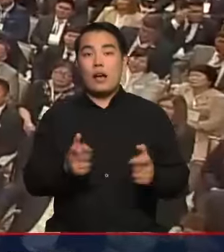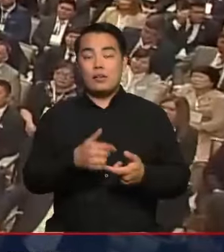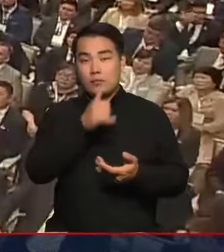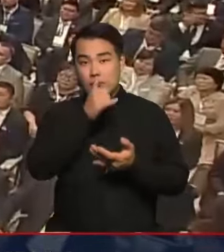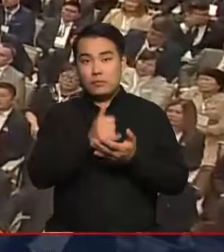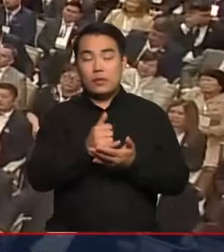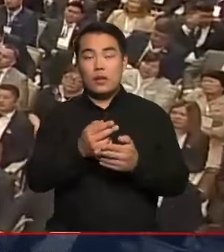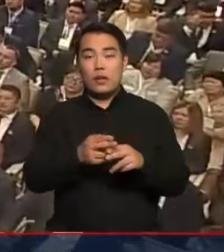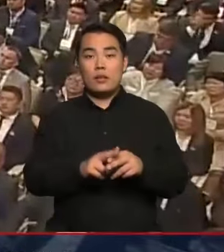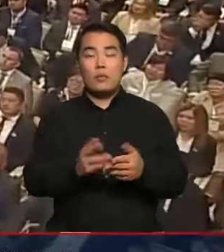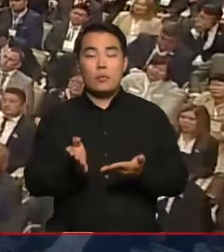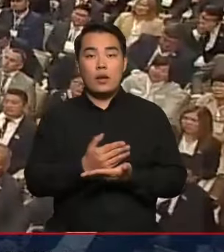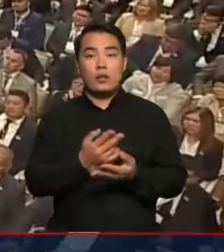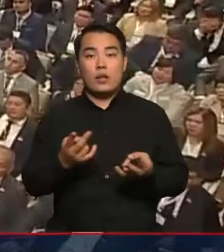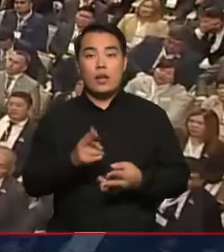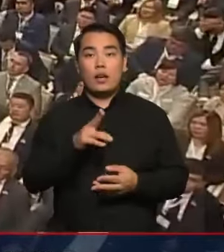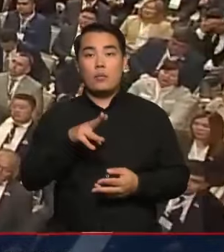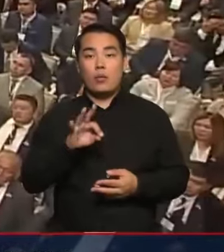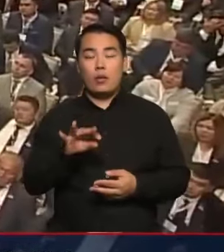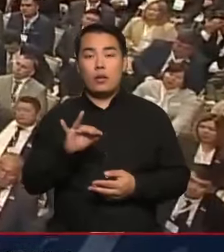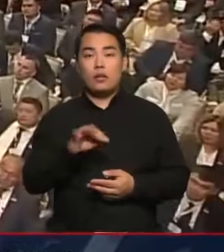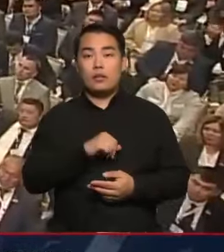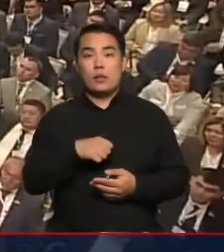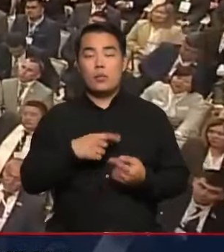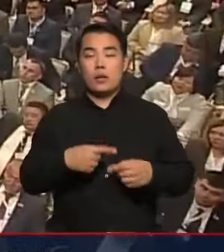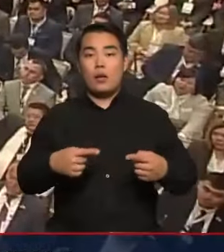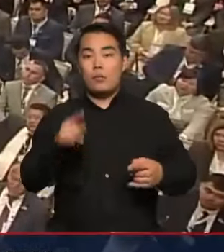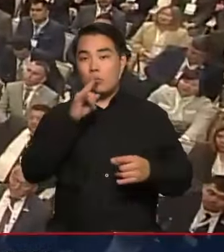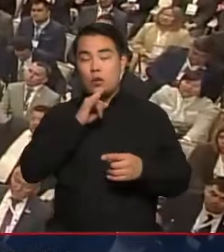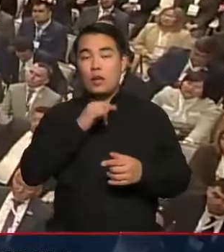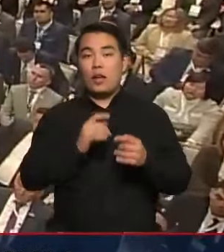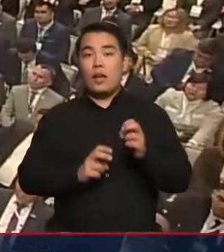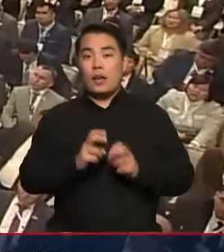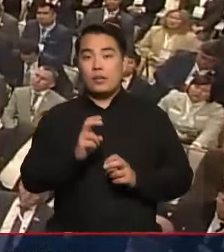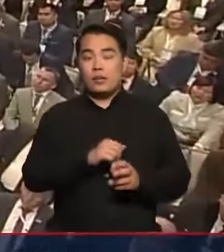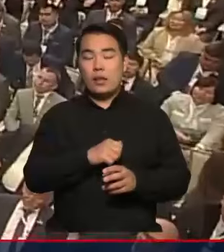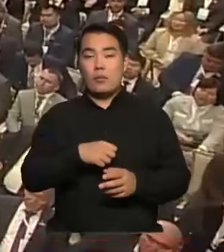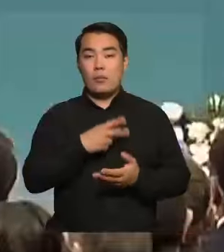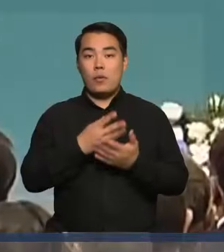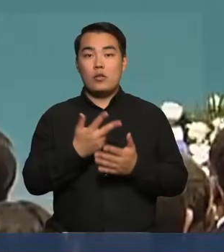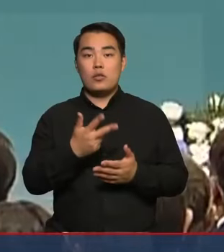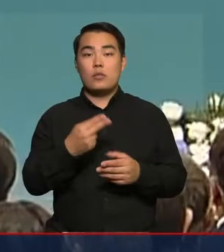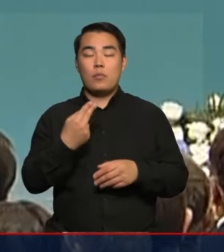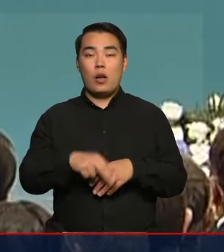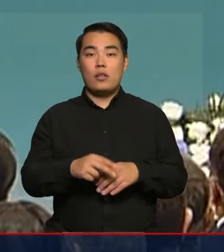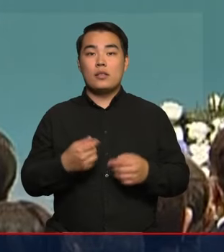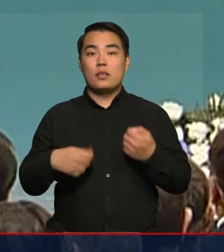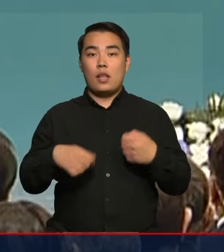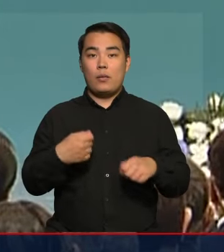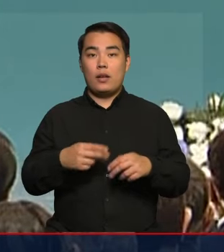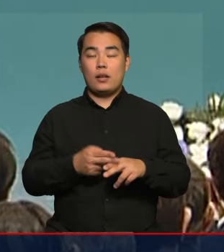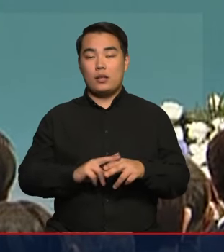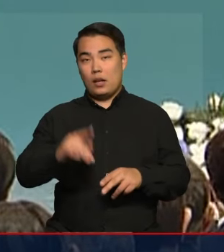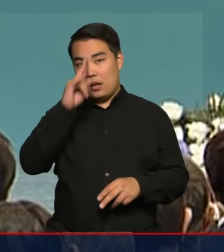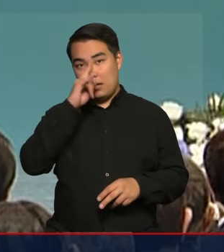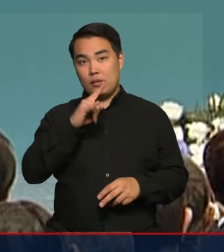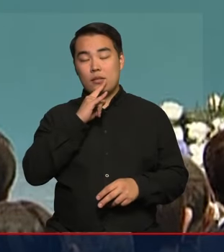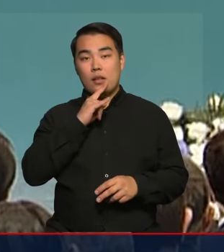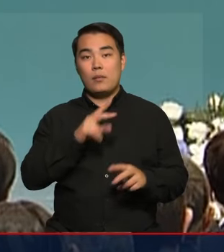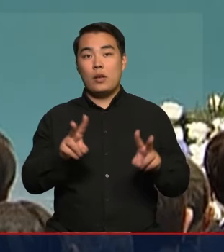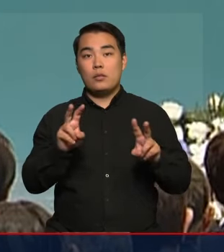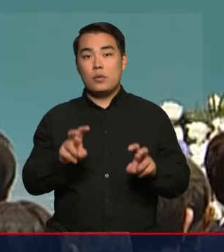Шевройл, КПО, Инсуси сияқты ірі мұнай өндіруші үш мекеменің сатып алып отырған тауарларындағы қазақстандық